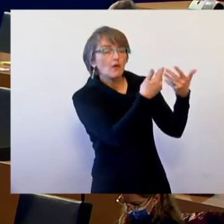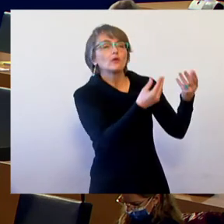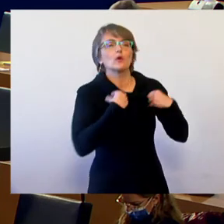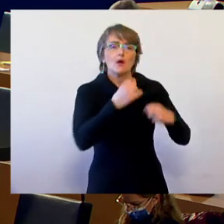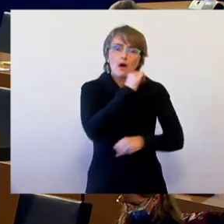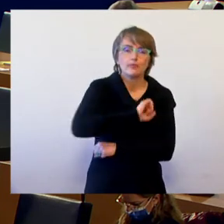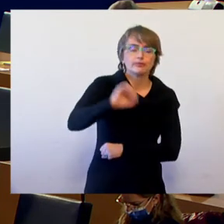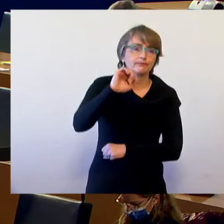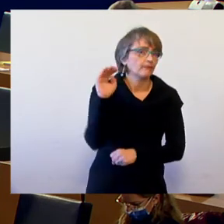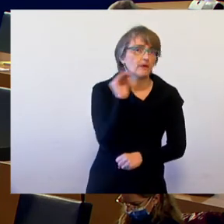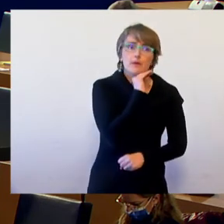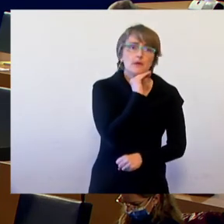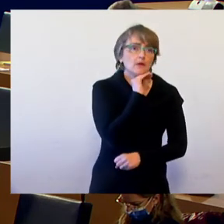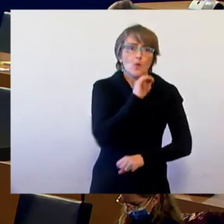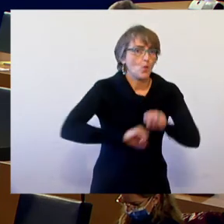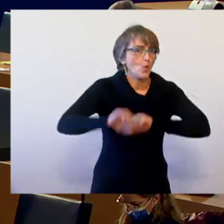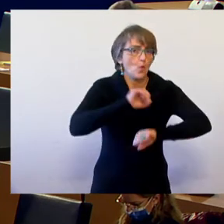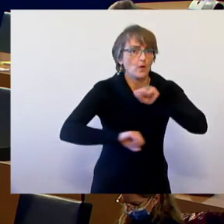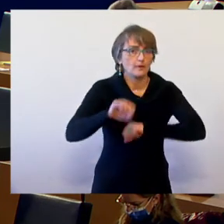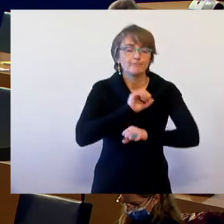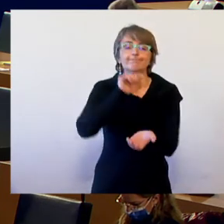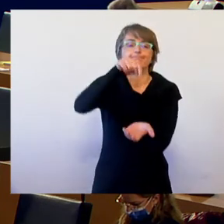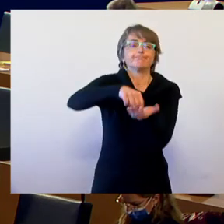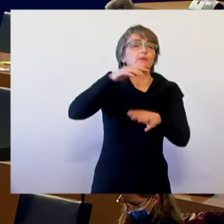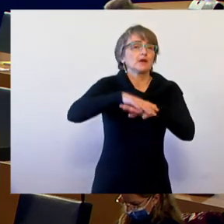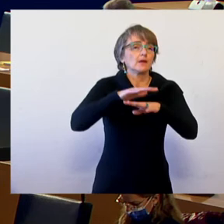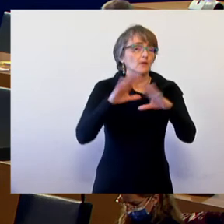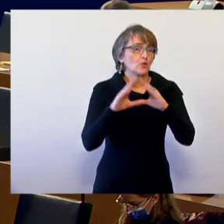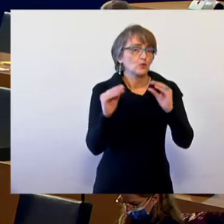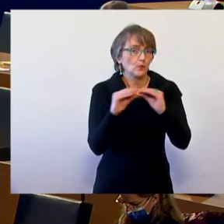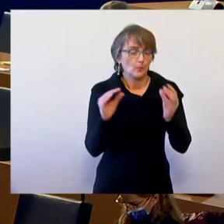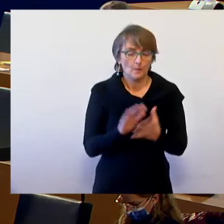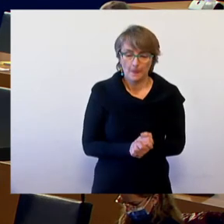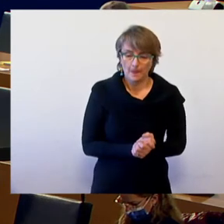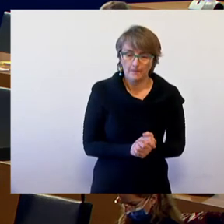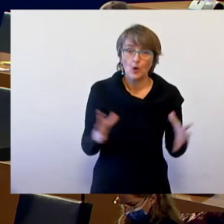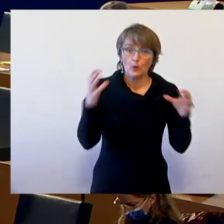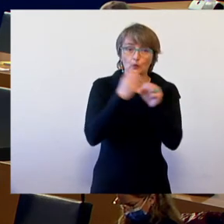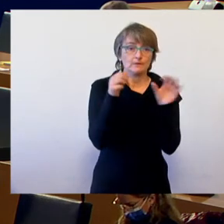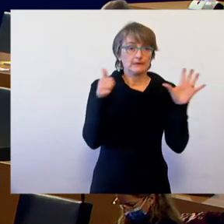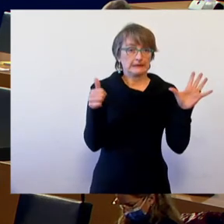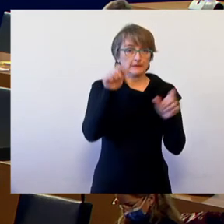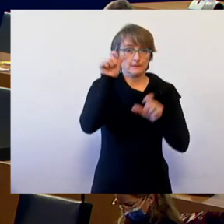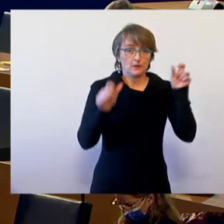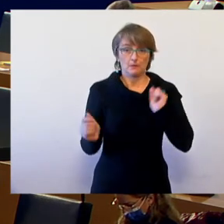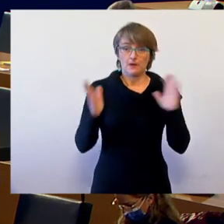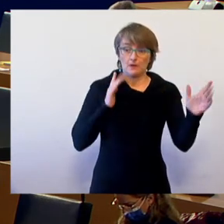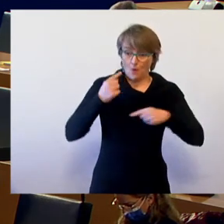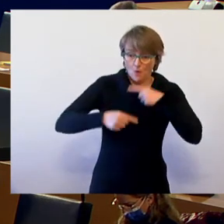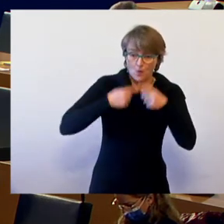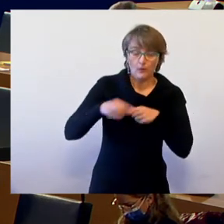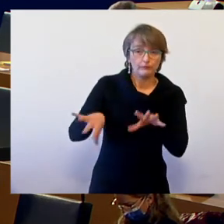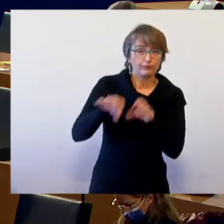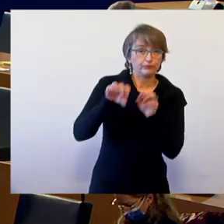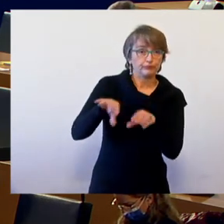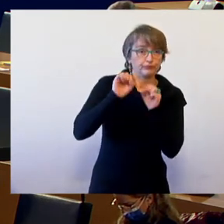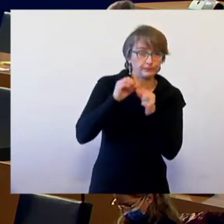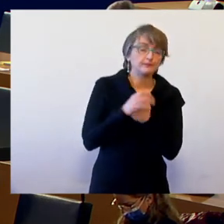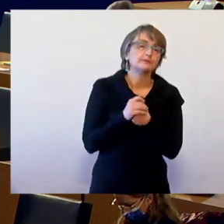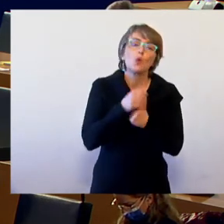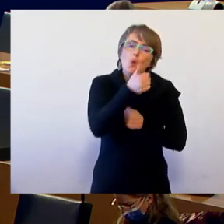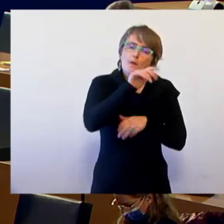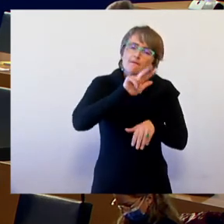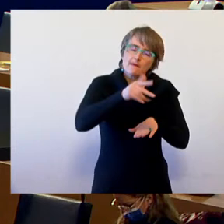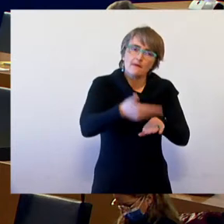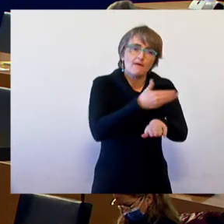d'accélérer et d'aller très vite sur la Mosson. Ces six médiateurs qui sont en phase de recrutement, qui seront évidemment